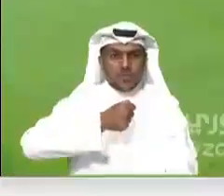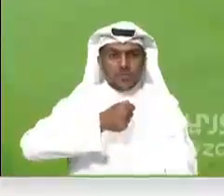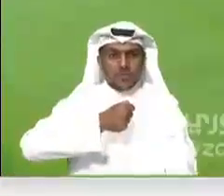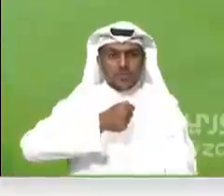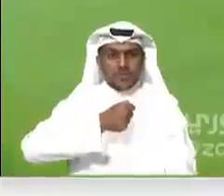الكويت